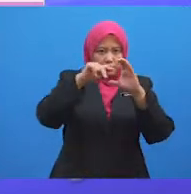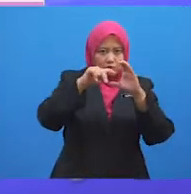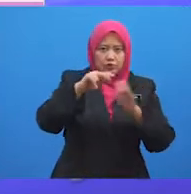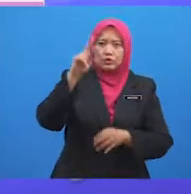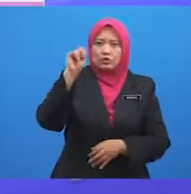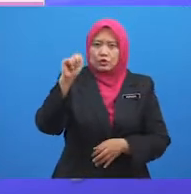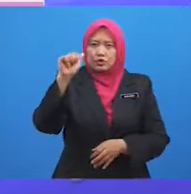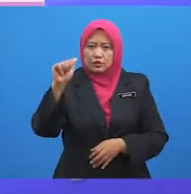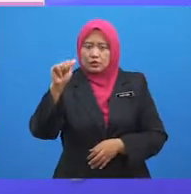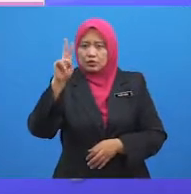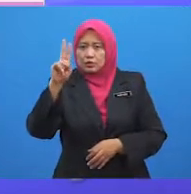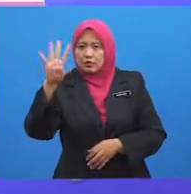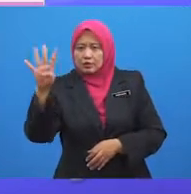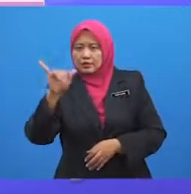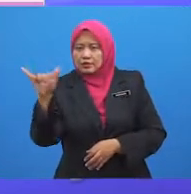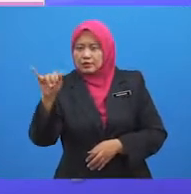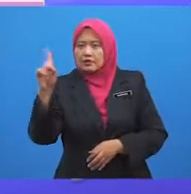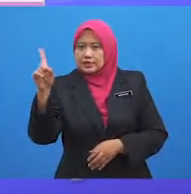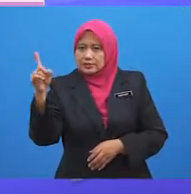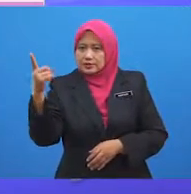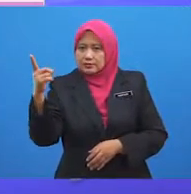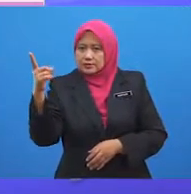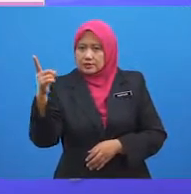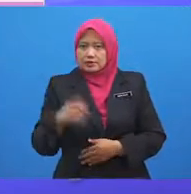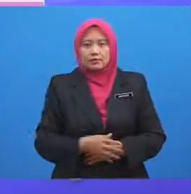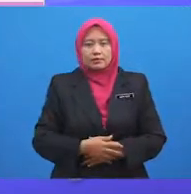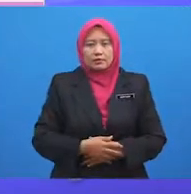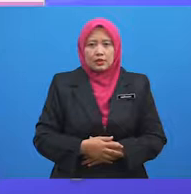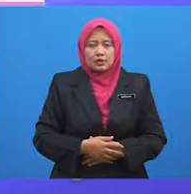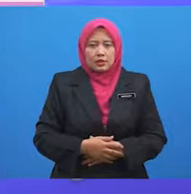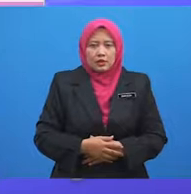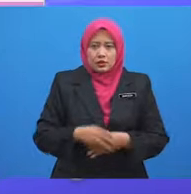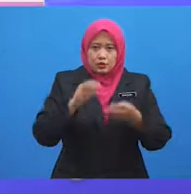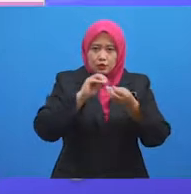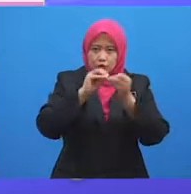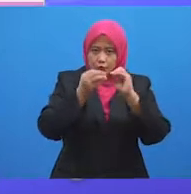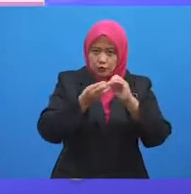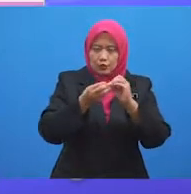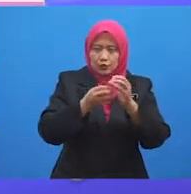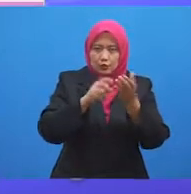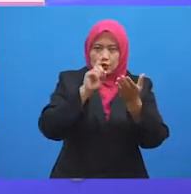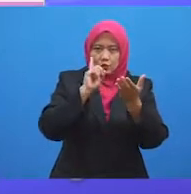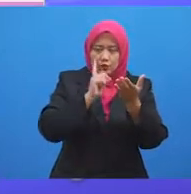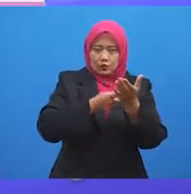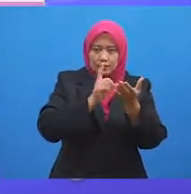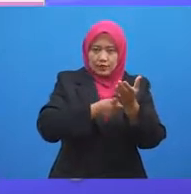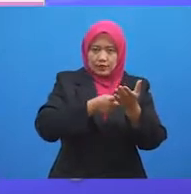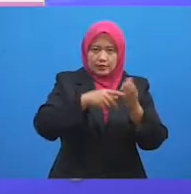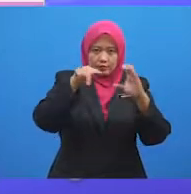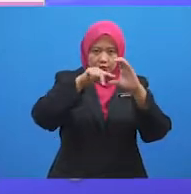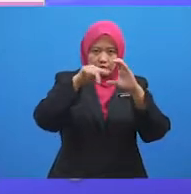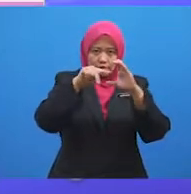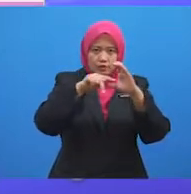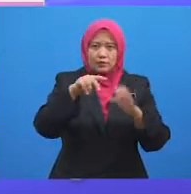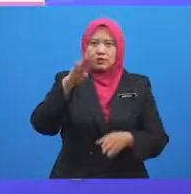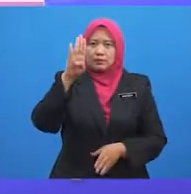yaitu 11. Manakala, bilangan proton bromin 79 pula